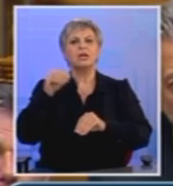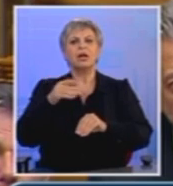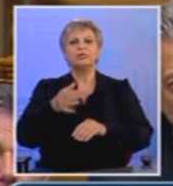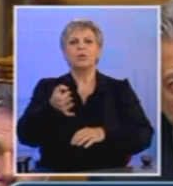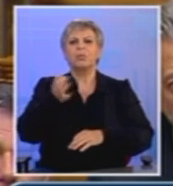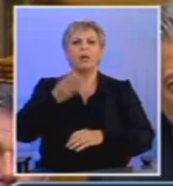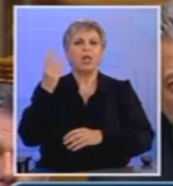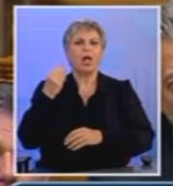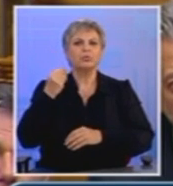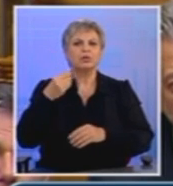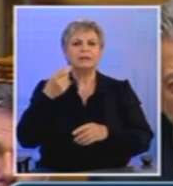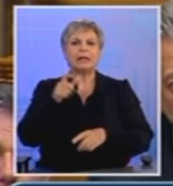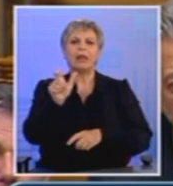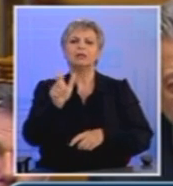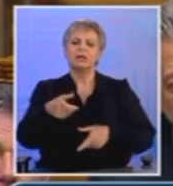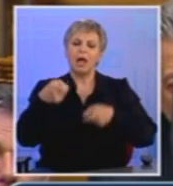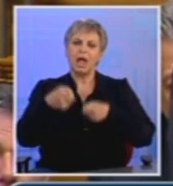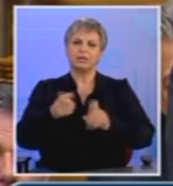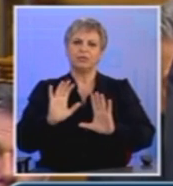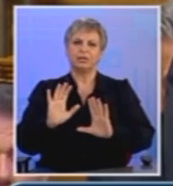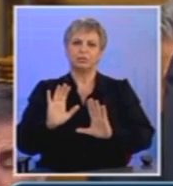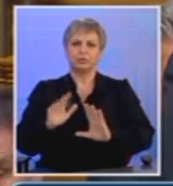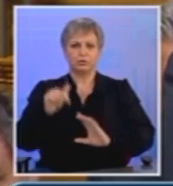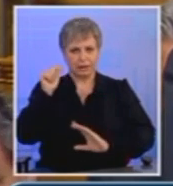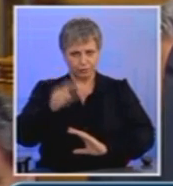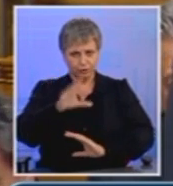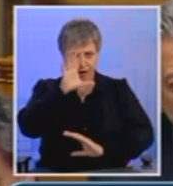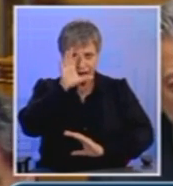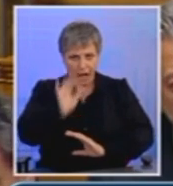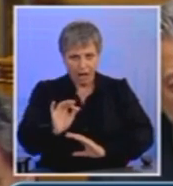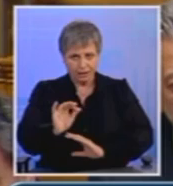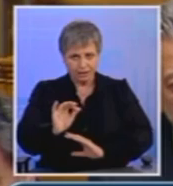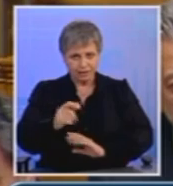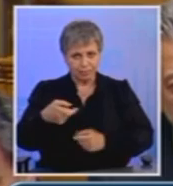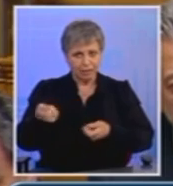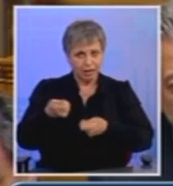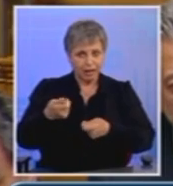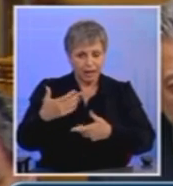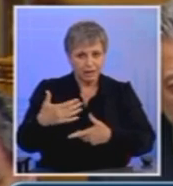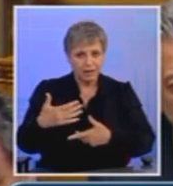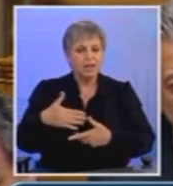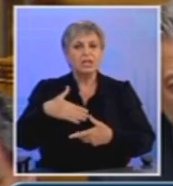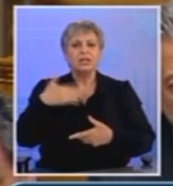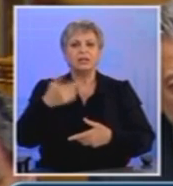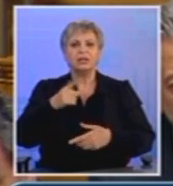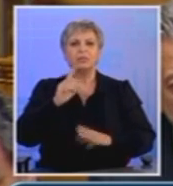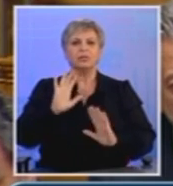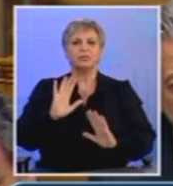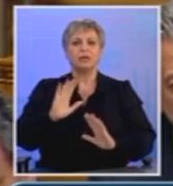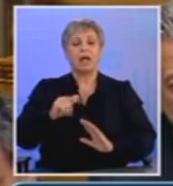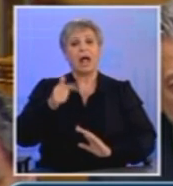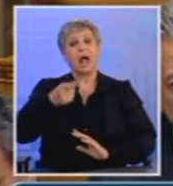αναφερθήκατε θεωρείτε ότι είναι πραγματικός ή πλαστός εάν θεωρείτε ότι είναι